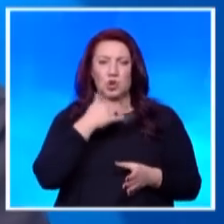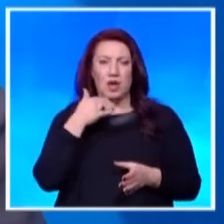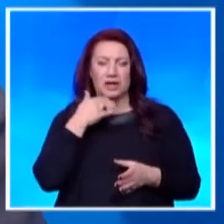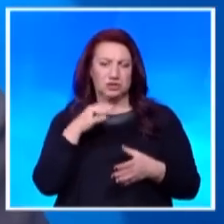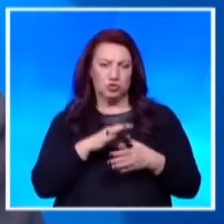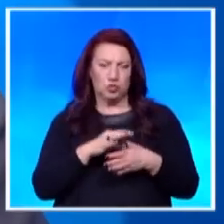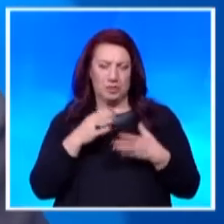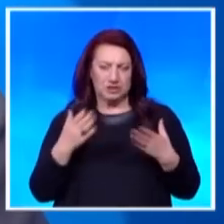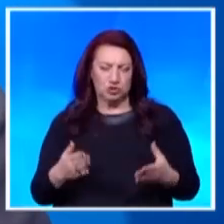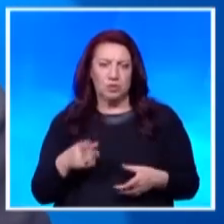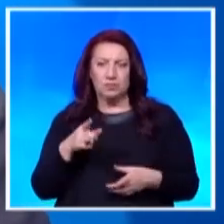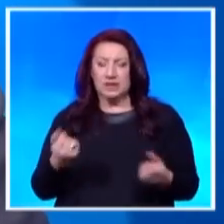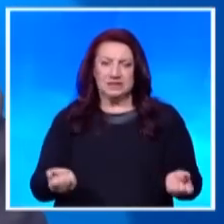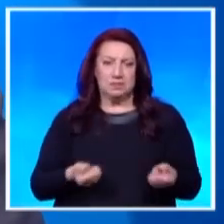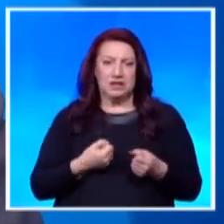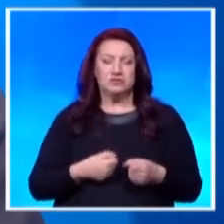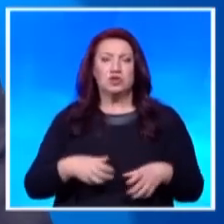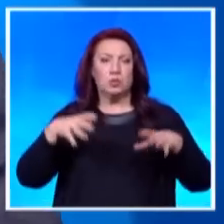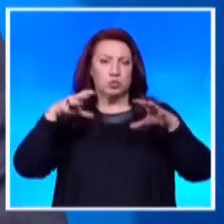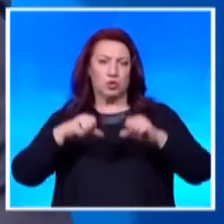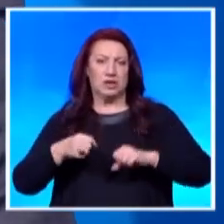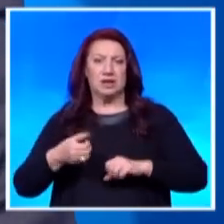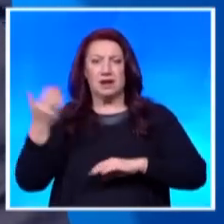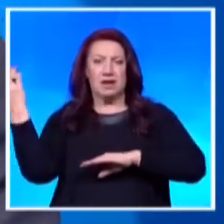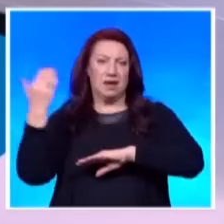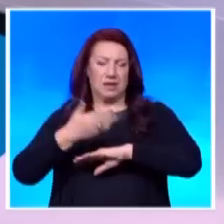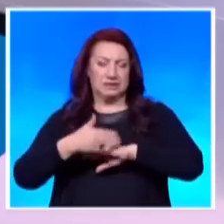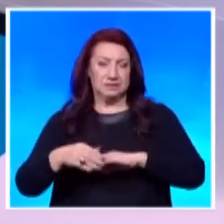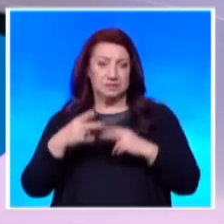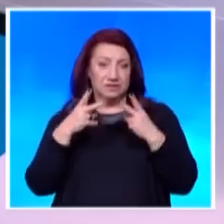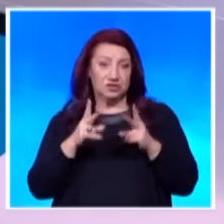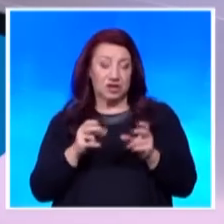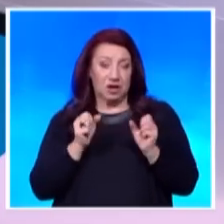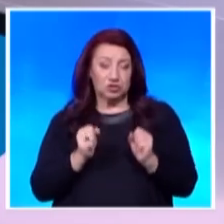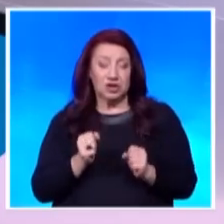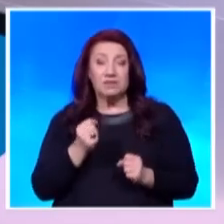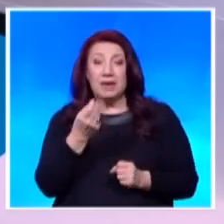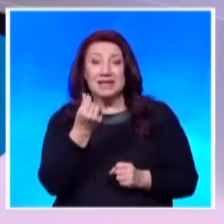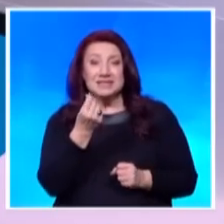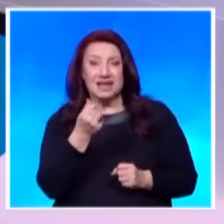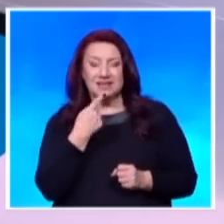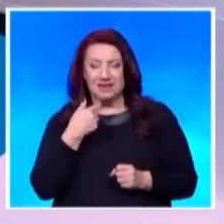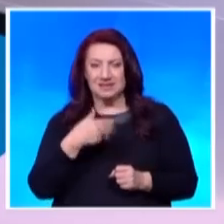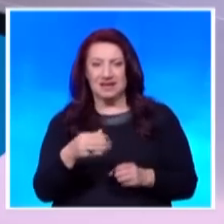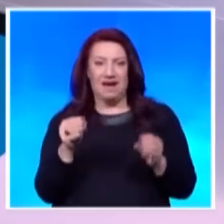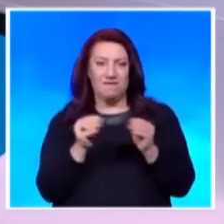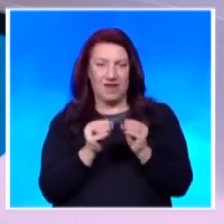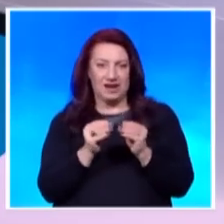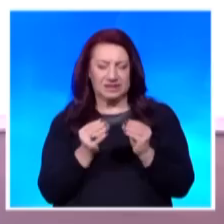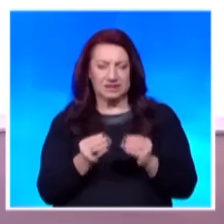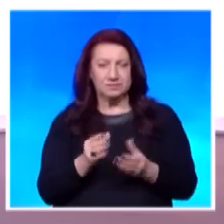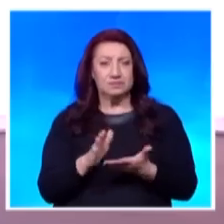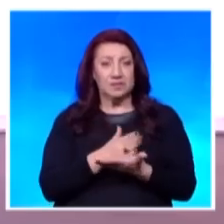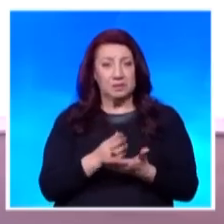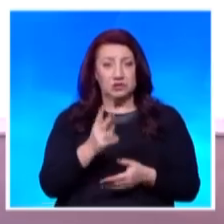на гранични пунктове. Ето и как се очаква да изглеждат цените за празничната трапеза. Между 25 и 29 лева